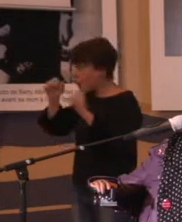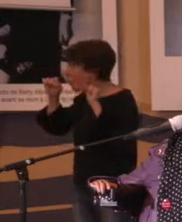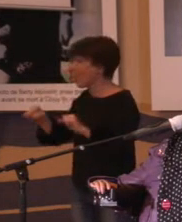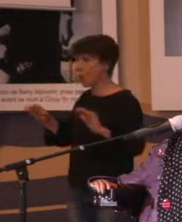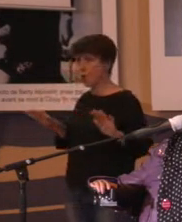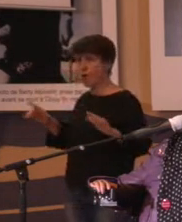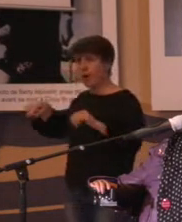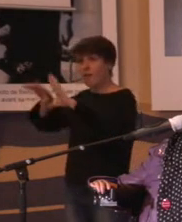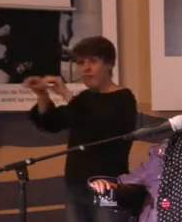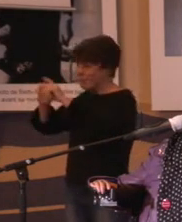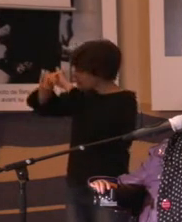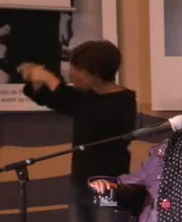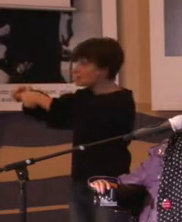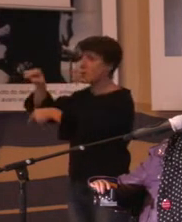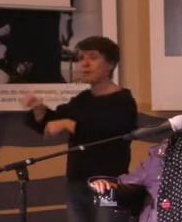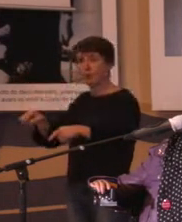et